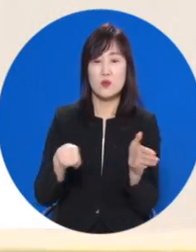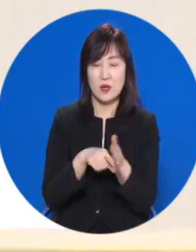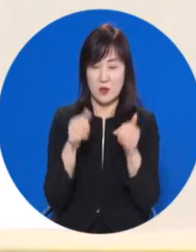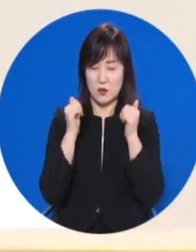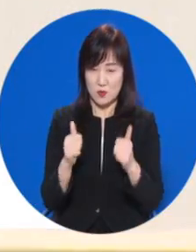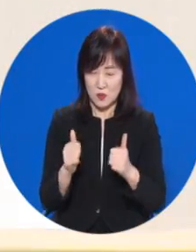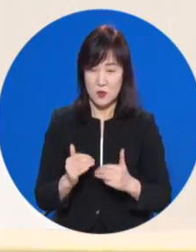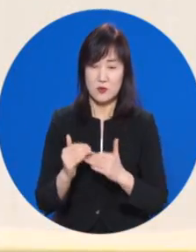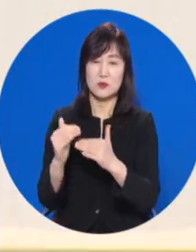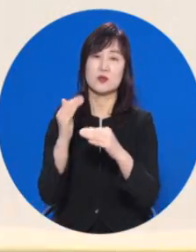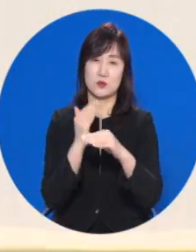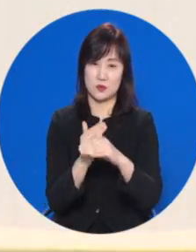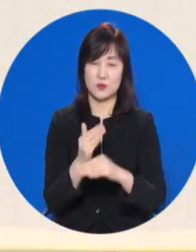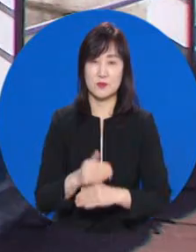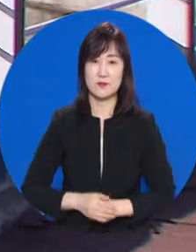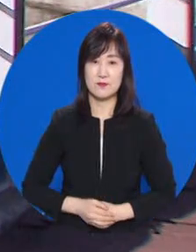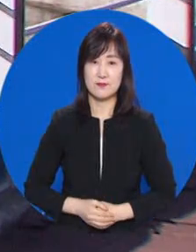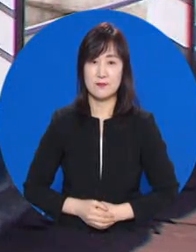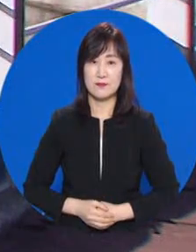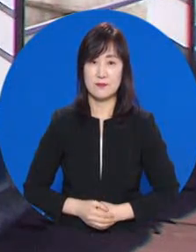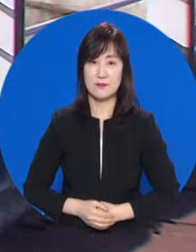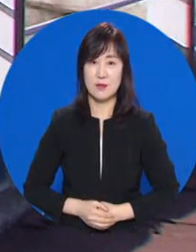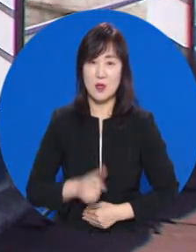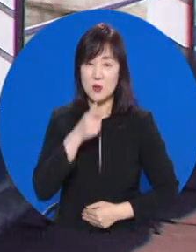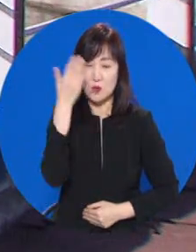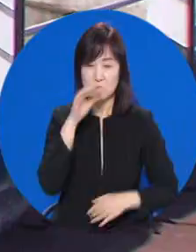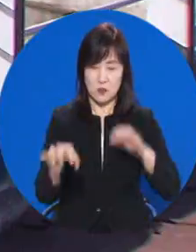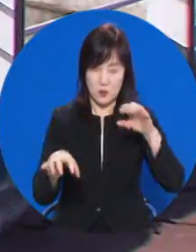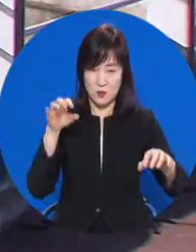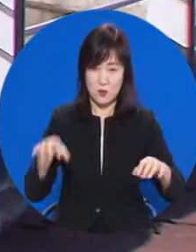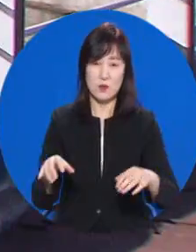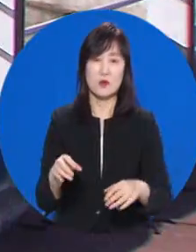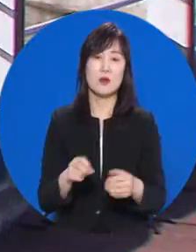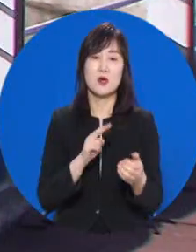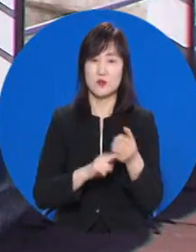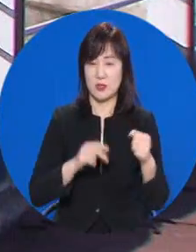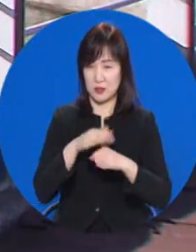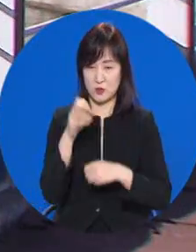집행으로 얼룩졌던 상황. 여수 곳곳의 분양형